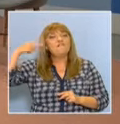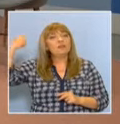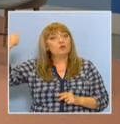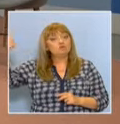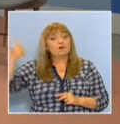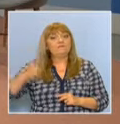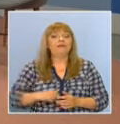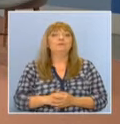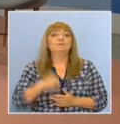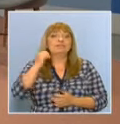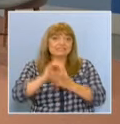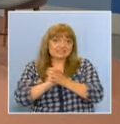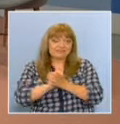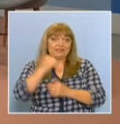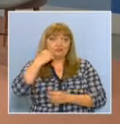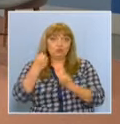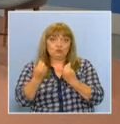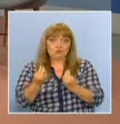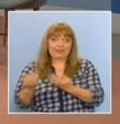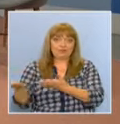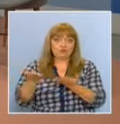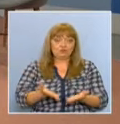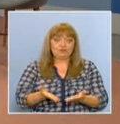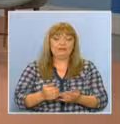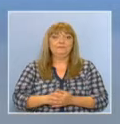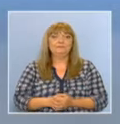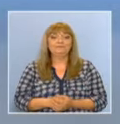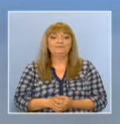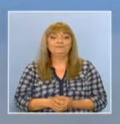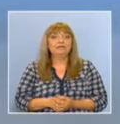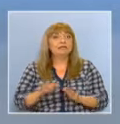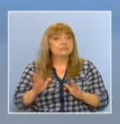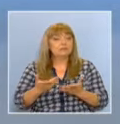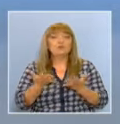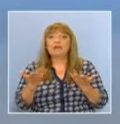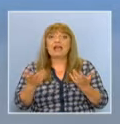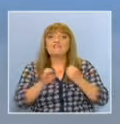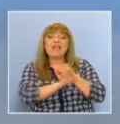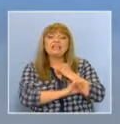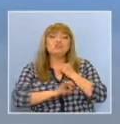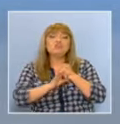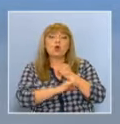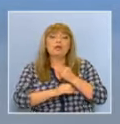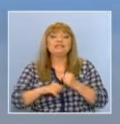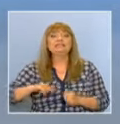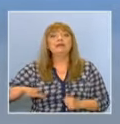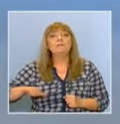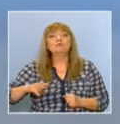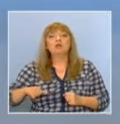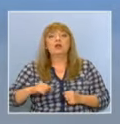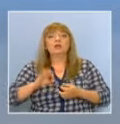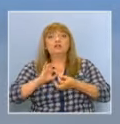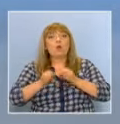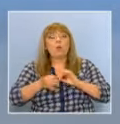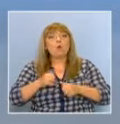и добре дошли в нашето студио. Нека да започнем с това, каква е историята на Международната олимпиада